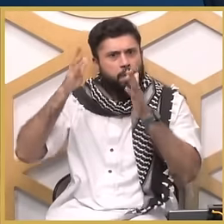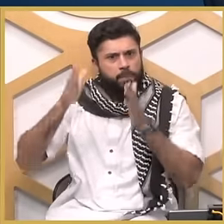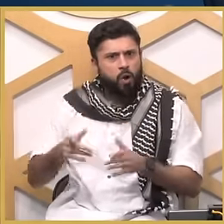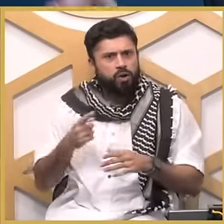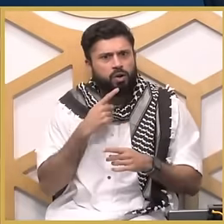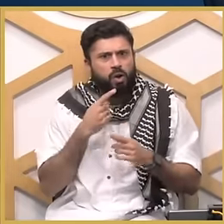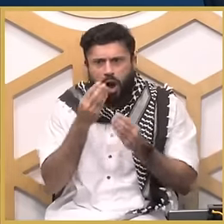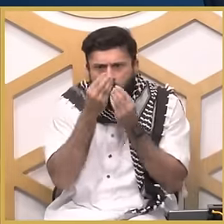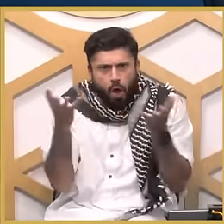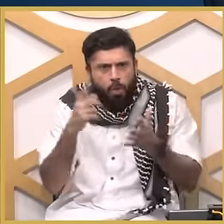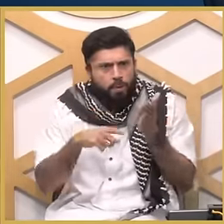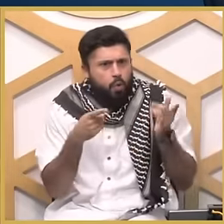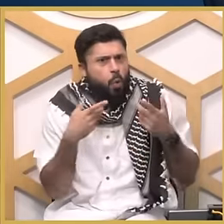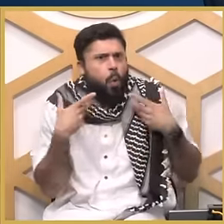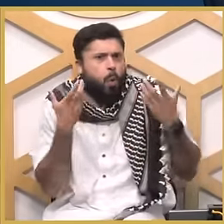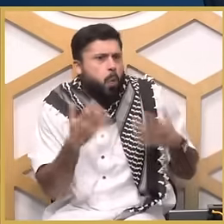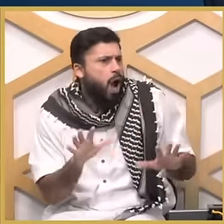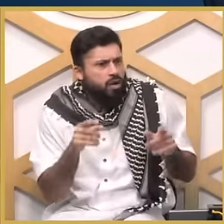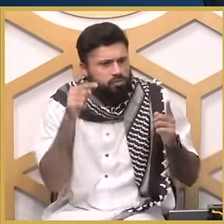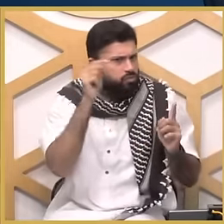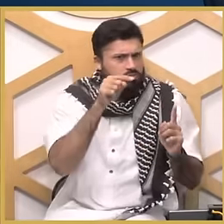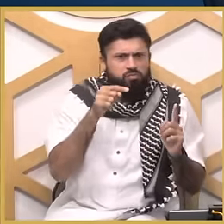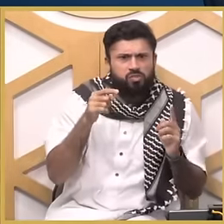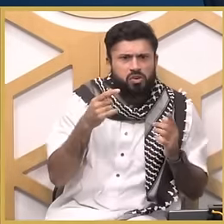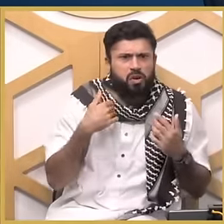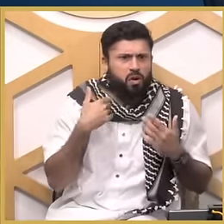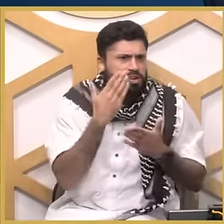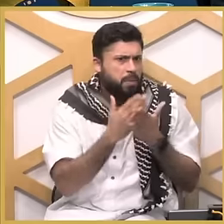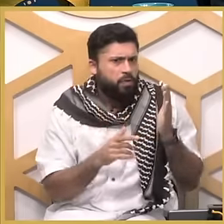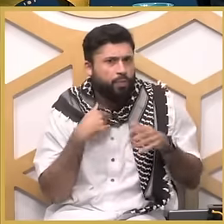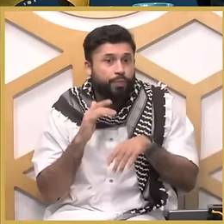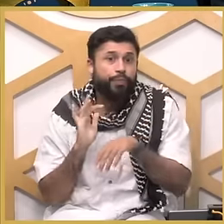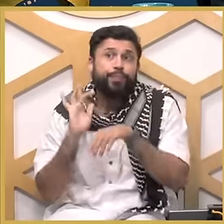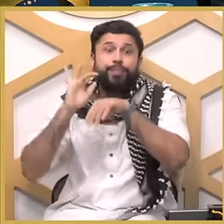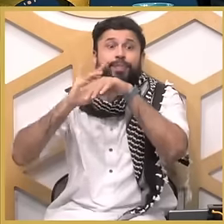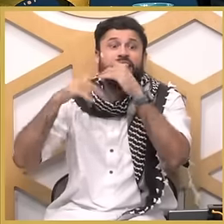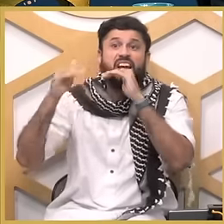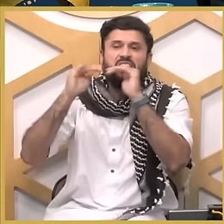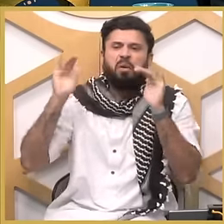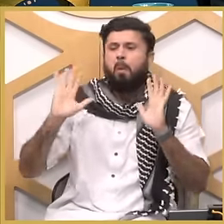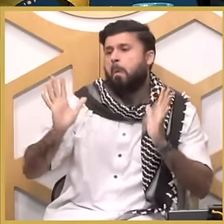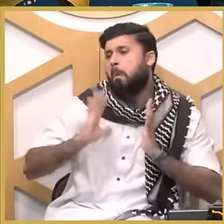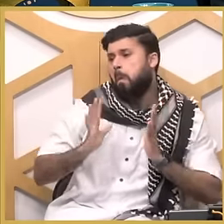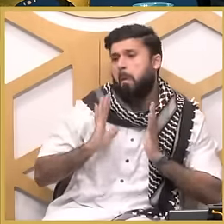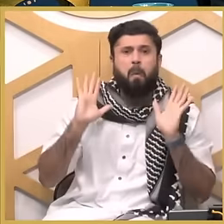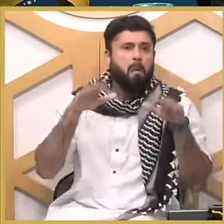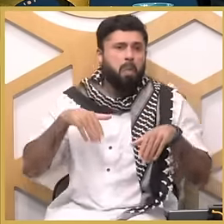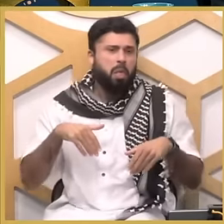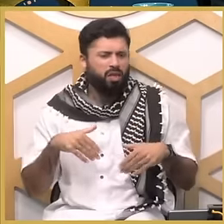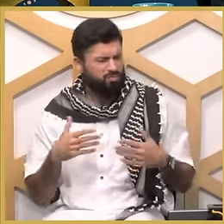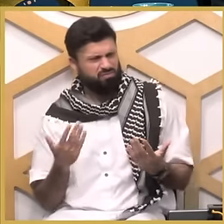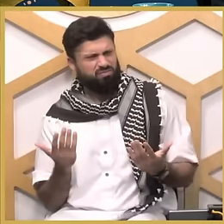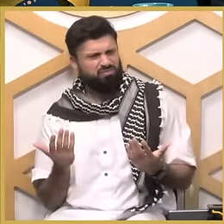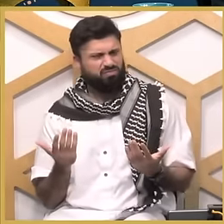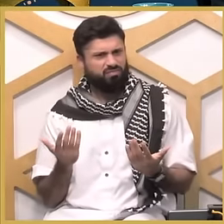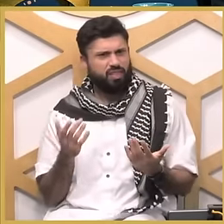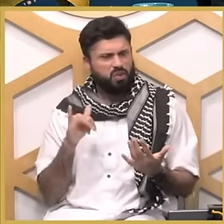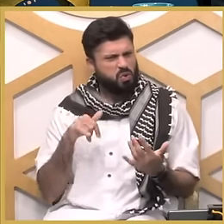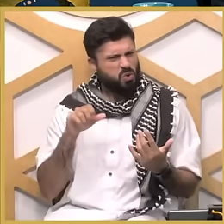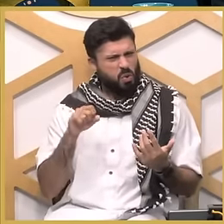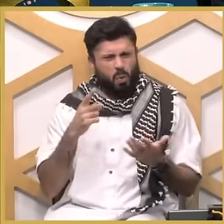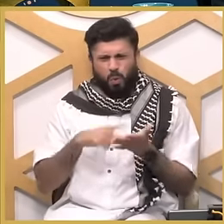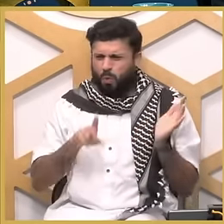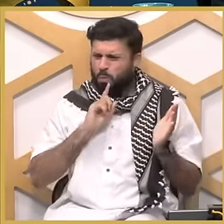وَقَالُوا لَن تَمَسَّنَا نَارُ إِلَّا أَيَّامًا مَعْدُودَاتٍ. That's what Allah said, Bani Israel did. Like, multiple people exactly, say stuff Exactly, can like you that. Imagine how